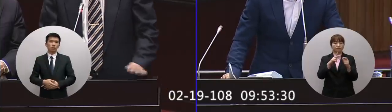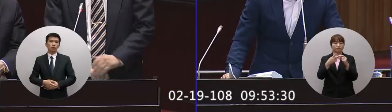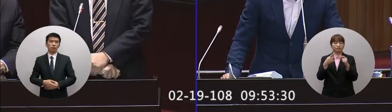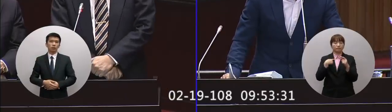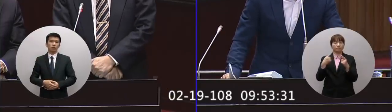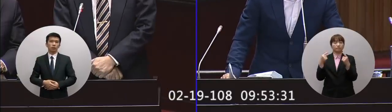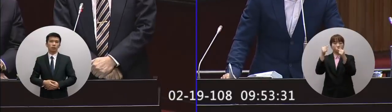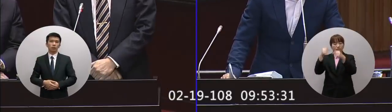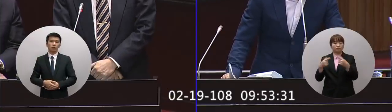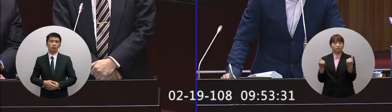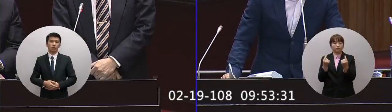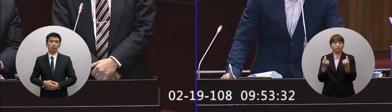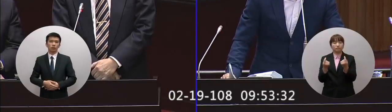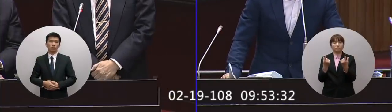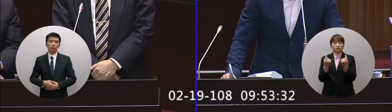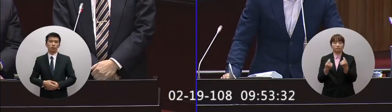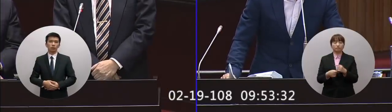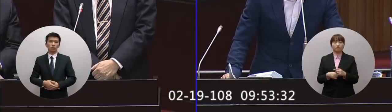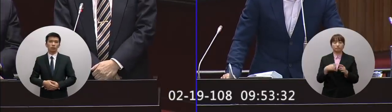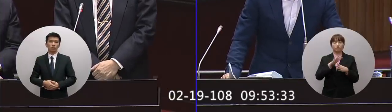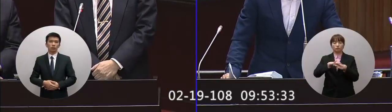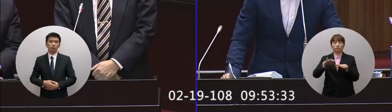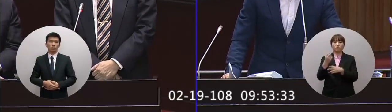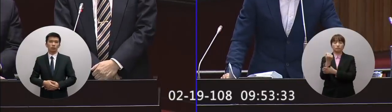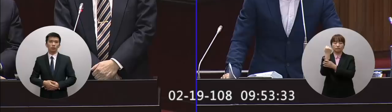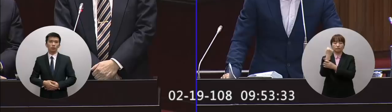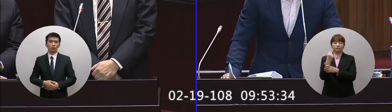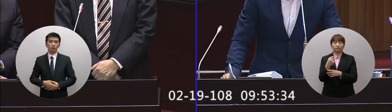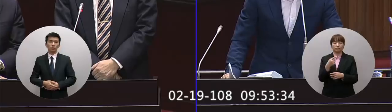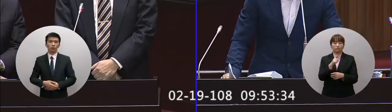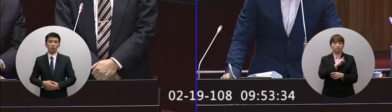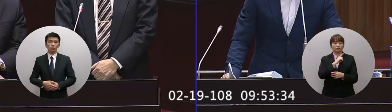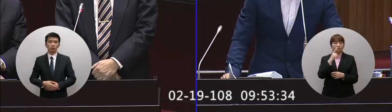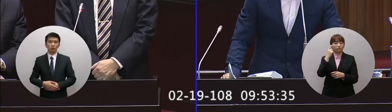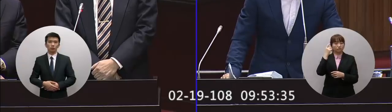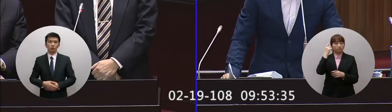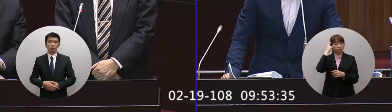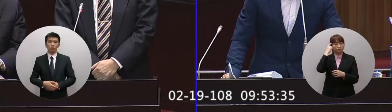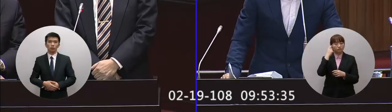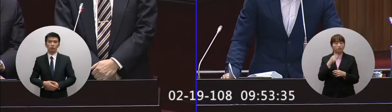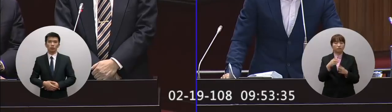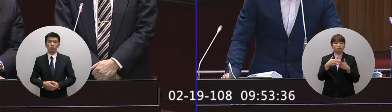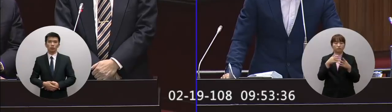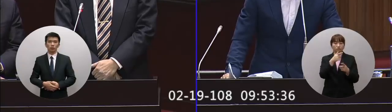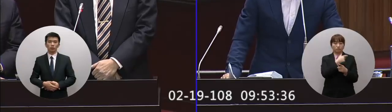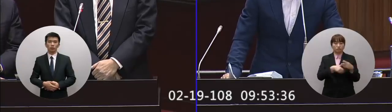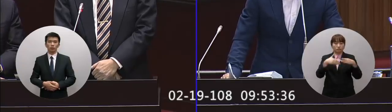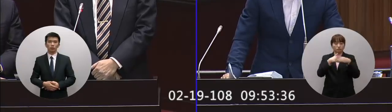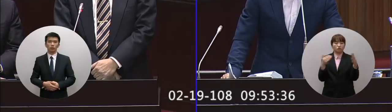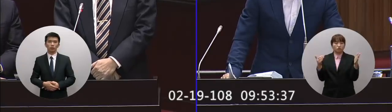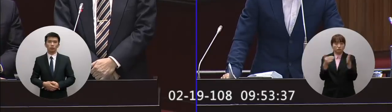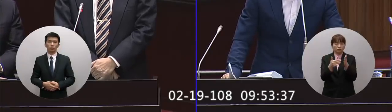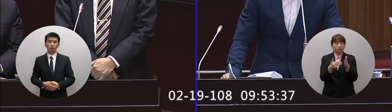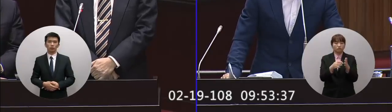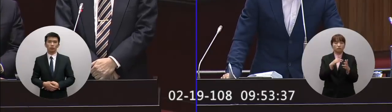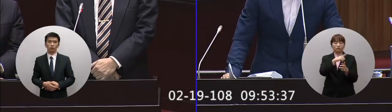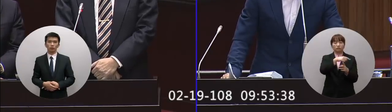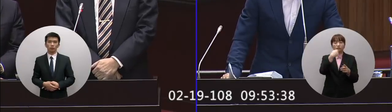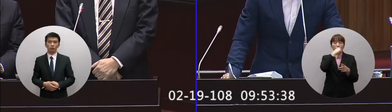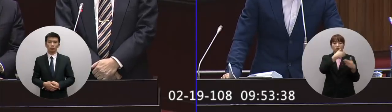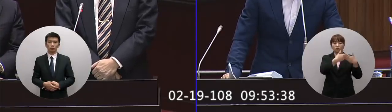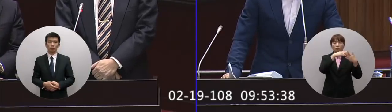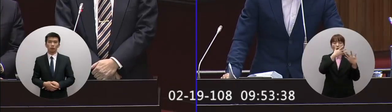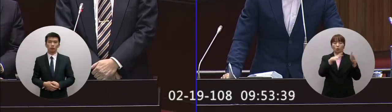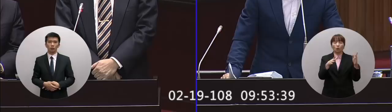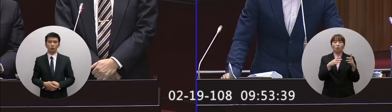量版本非常接近哈，几乎是一样，我们会支持。我们认为说， 选举到了，好，我想两岸很多言论